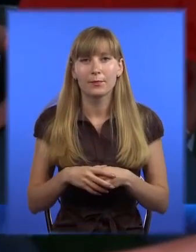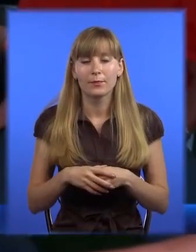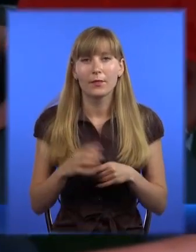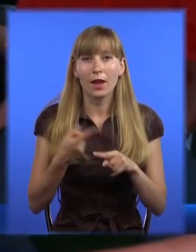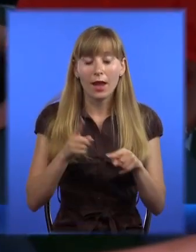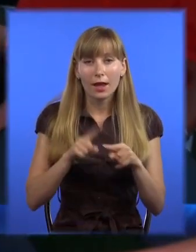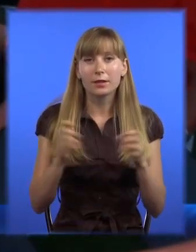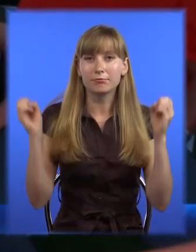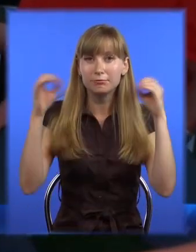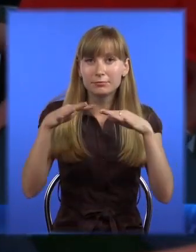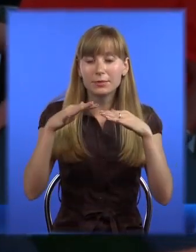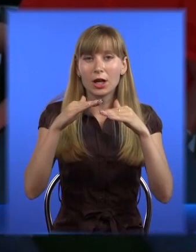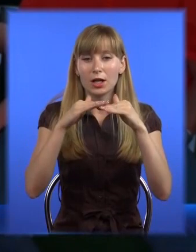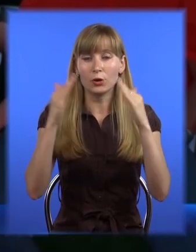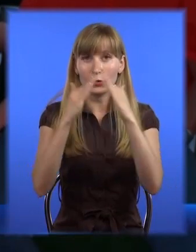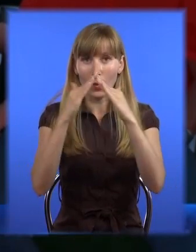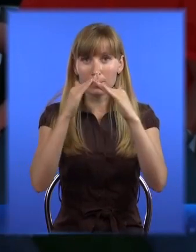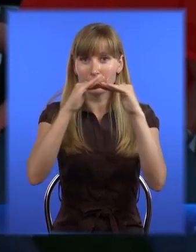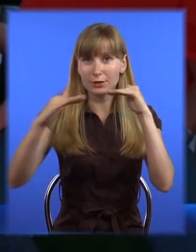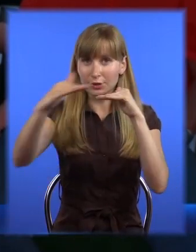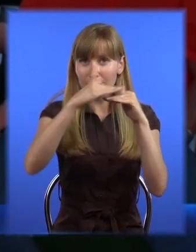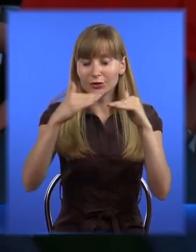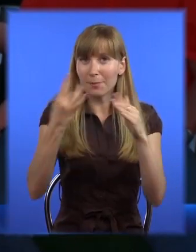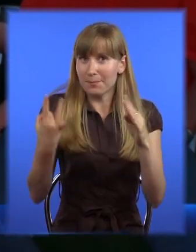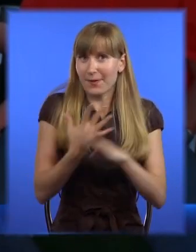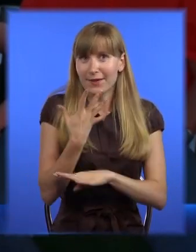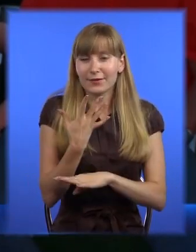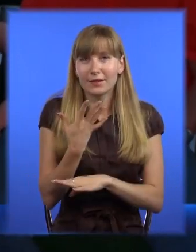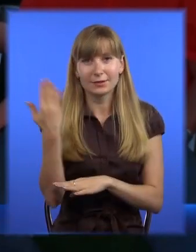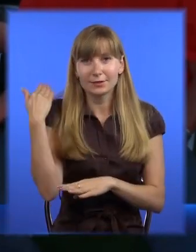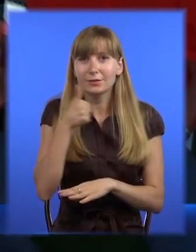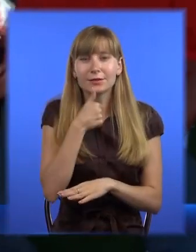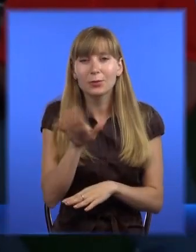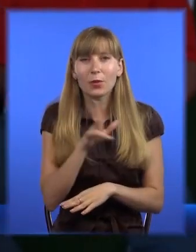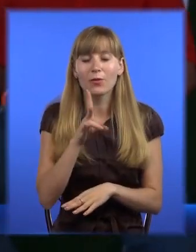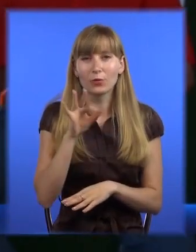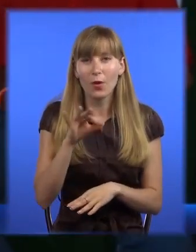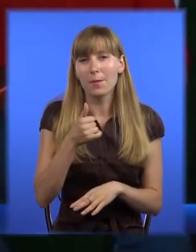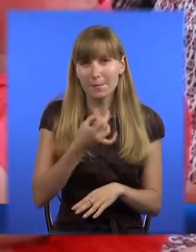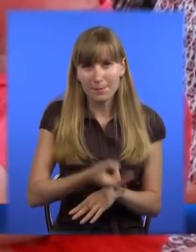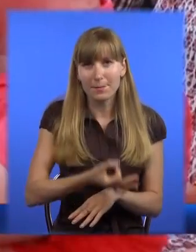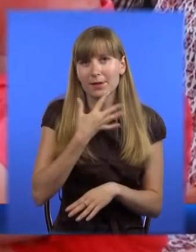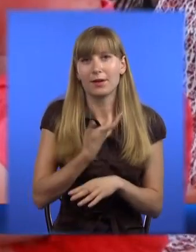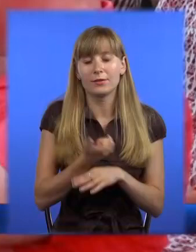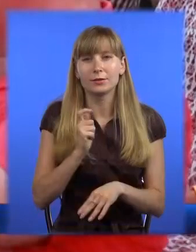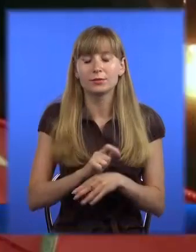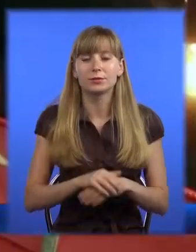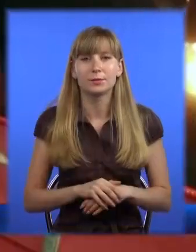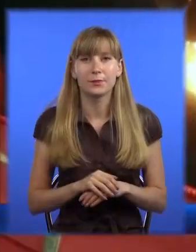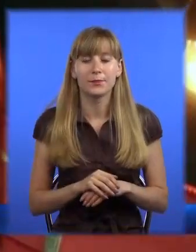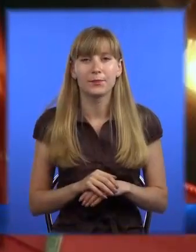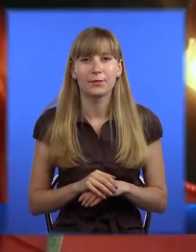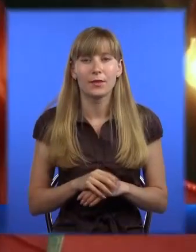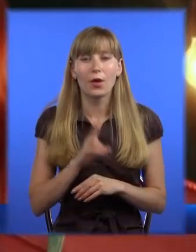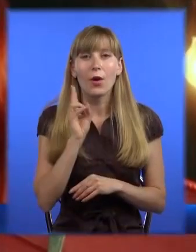Подобного роду мероприятия на крыше опыта еще не было, но могу сказать, что это очень атмосферно. Організатори стверджують, що